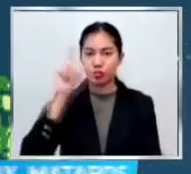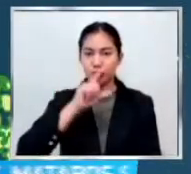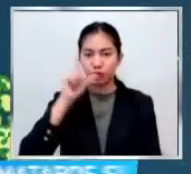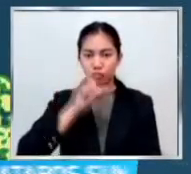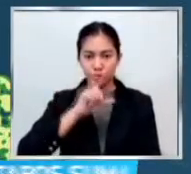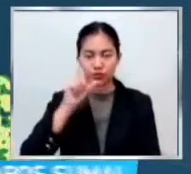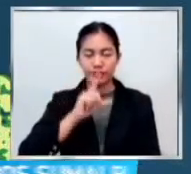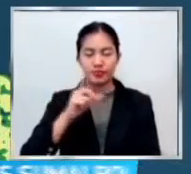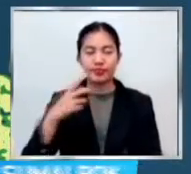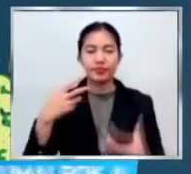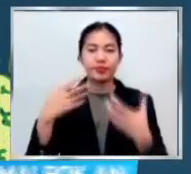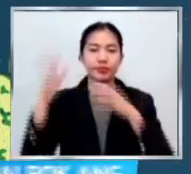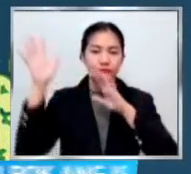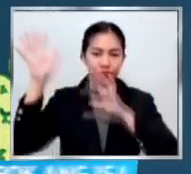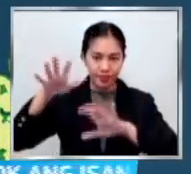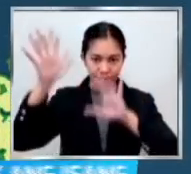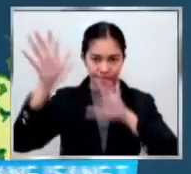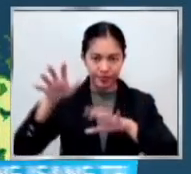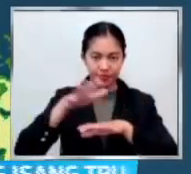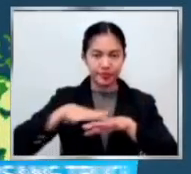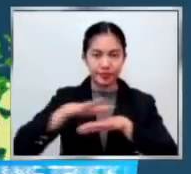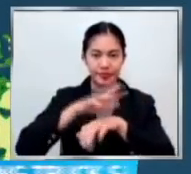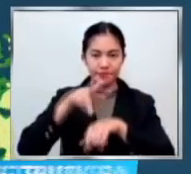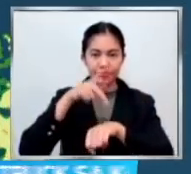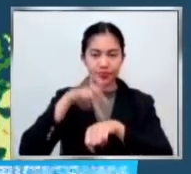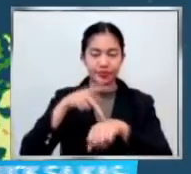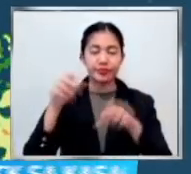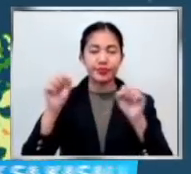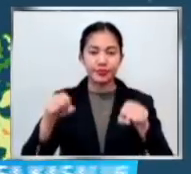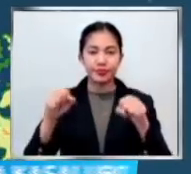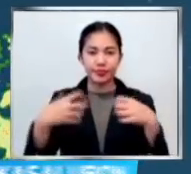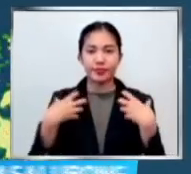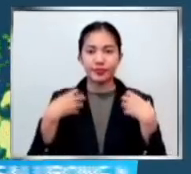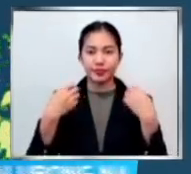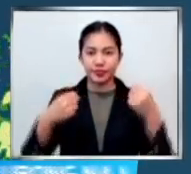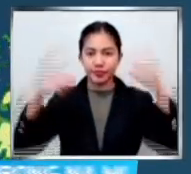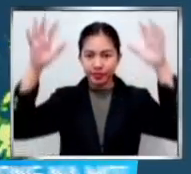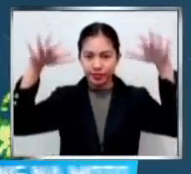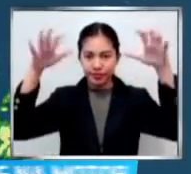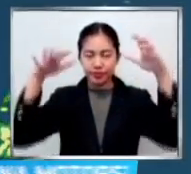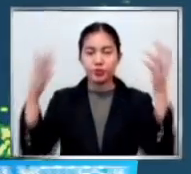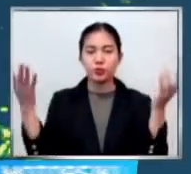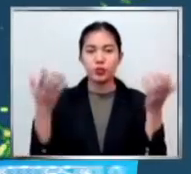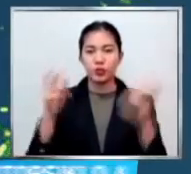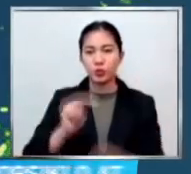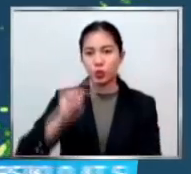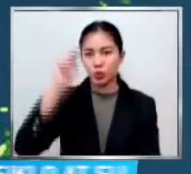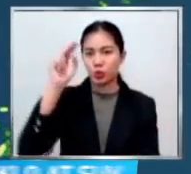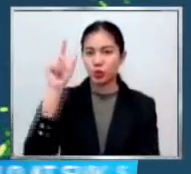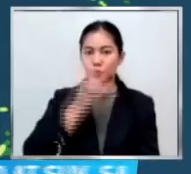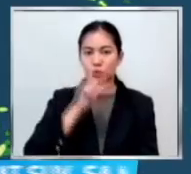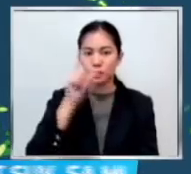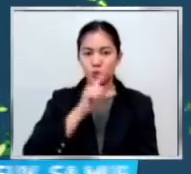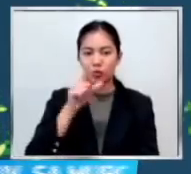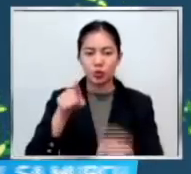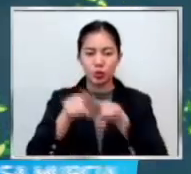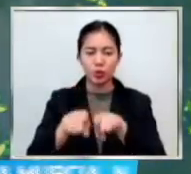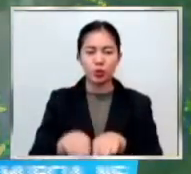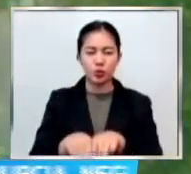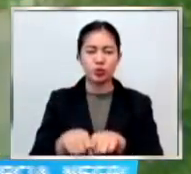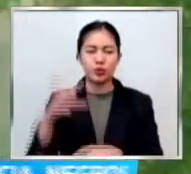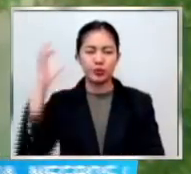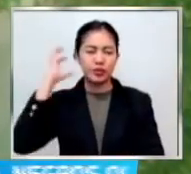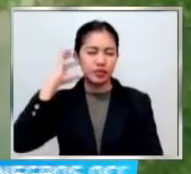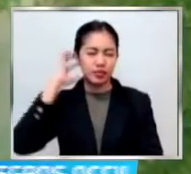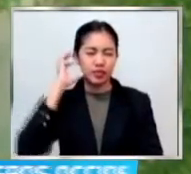pag-uulan sa halos buong bansa. Posible ang malalakas na buhos sa ilang bahagi ng Northern Luzon at Mindanao. Makakaranas ding